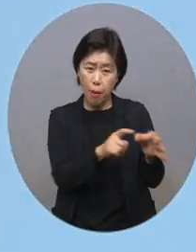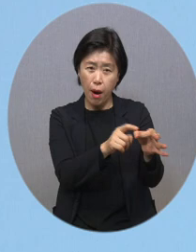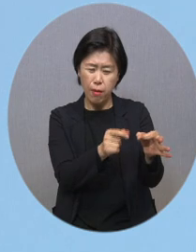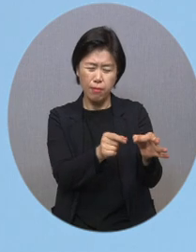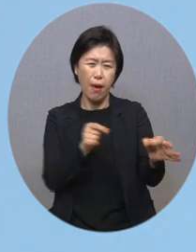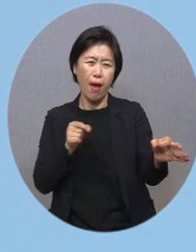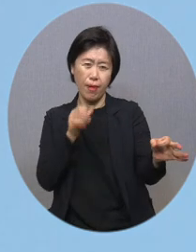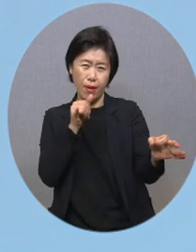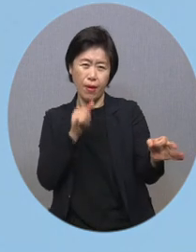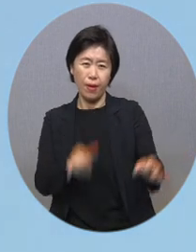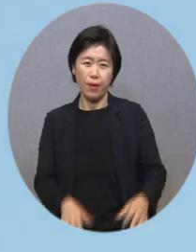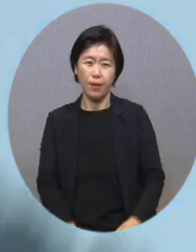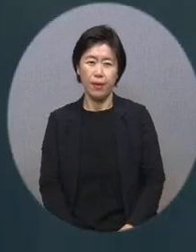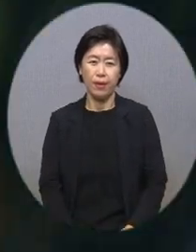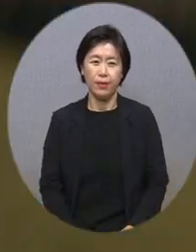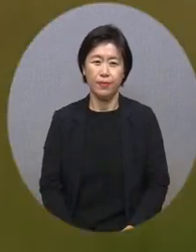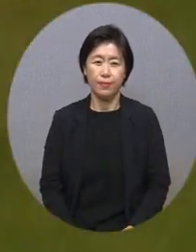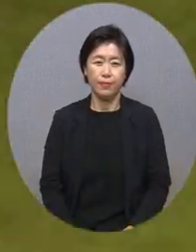오